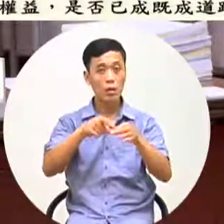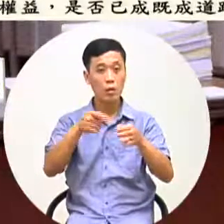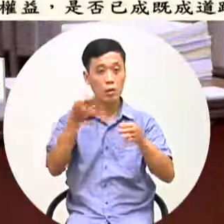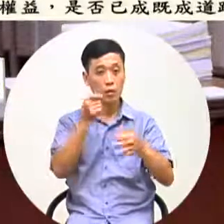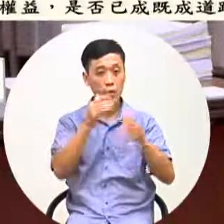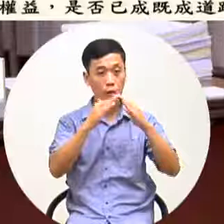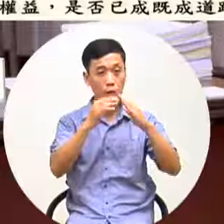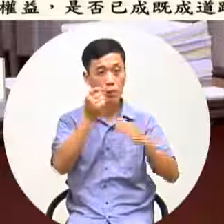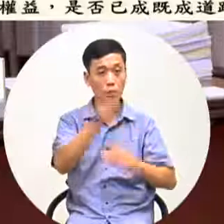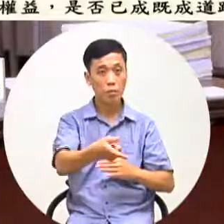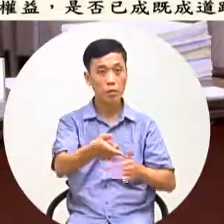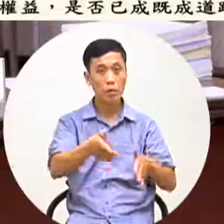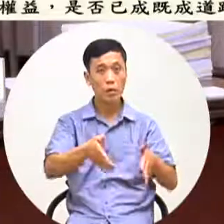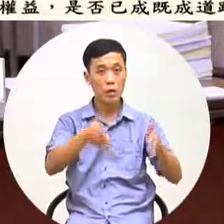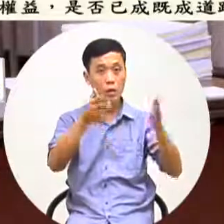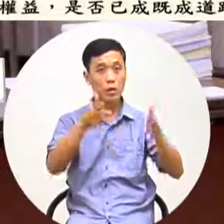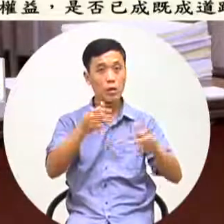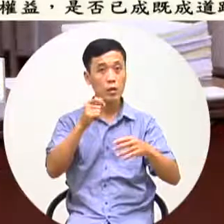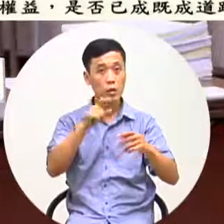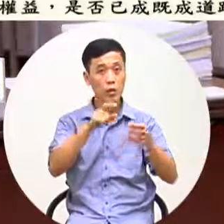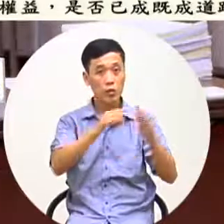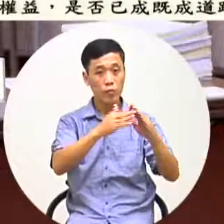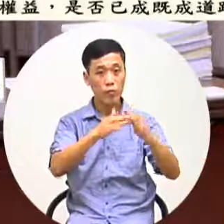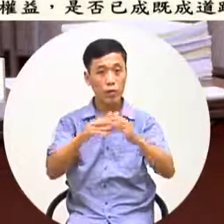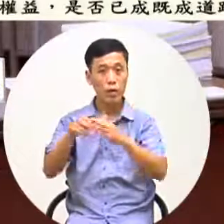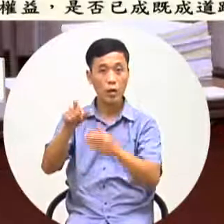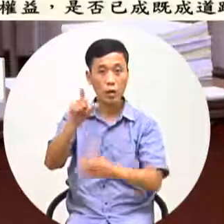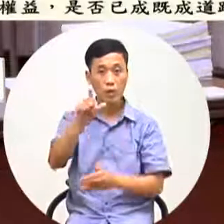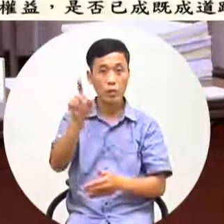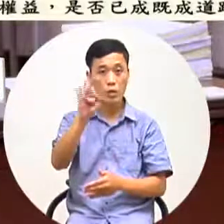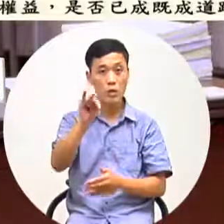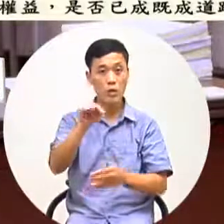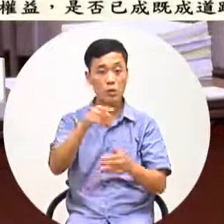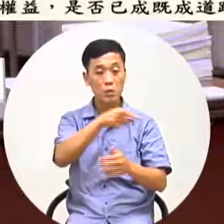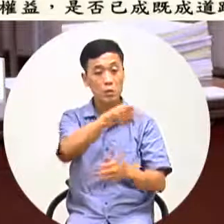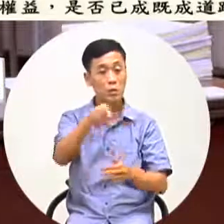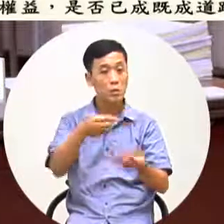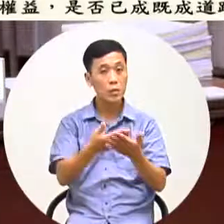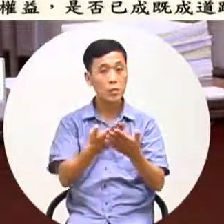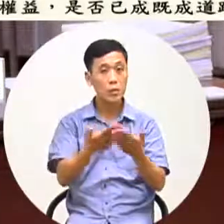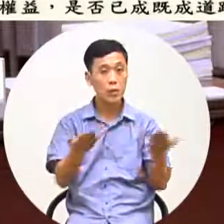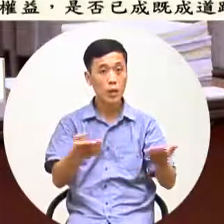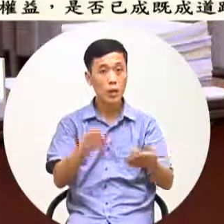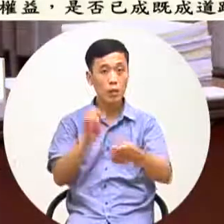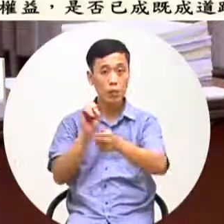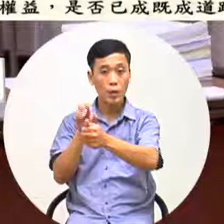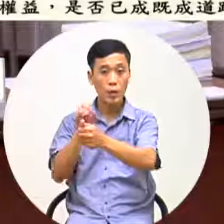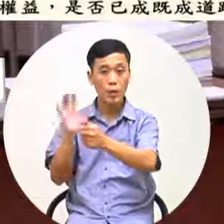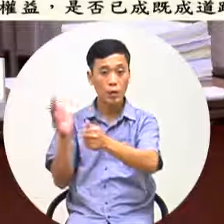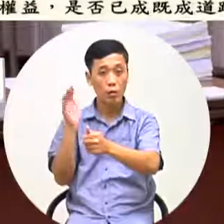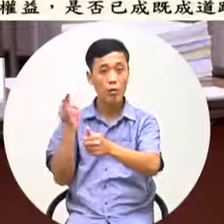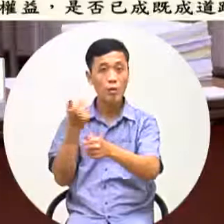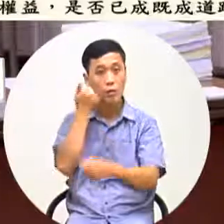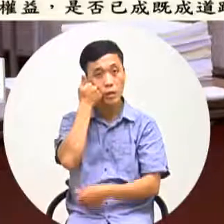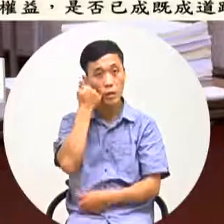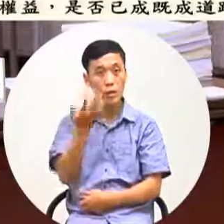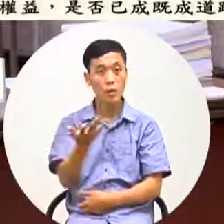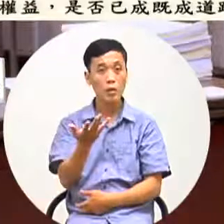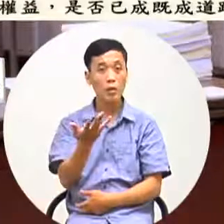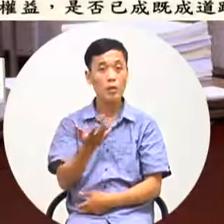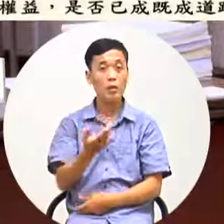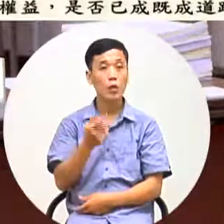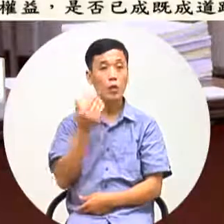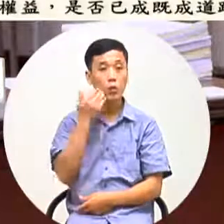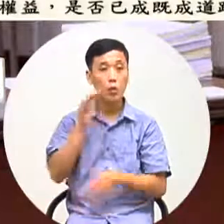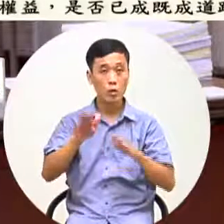几户，你要叫因何去何从呢？因要哪啥人讲呢？对不对？啊，用到即摆，你若真正撤走，对不对？合法